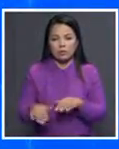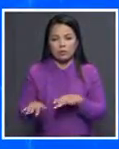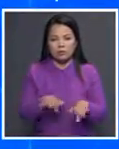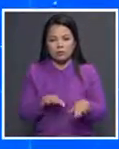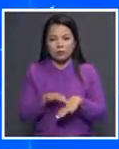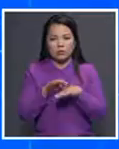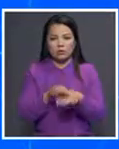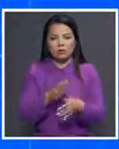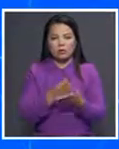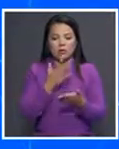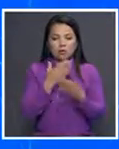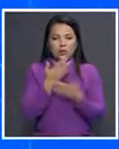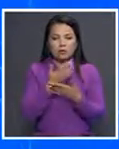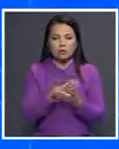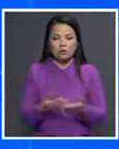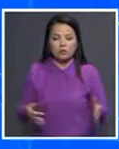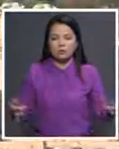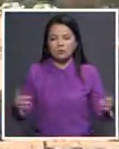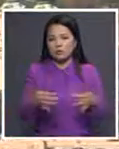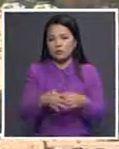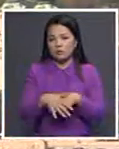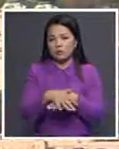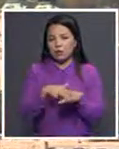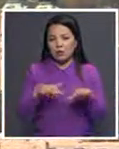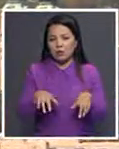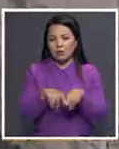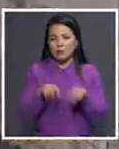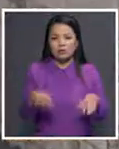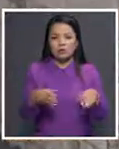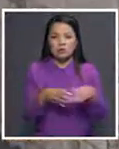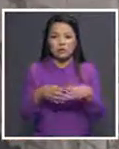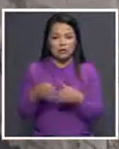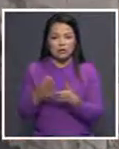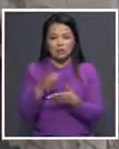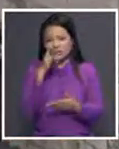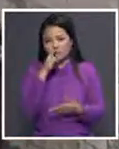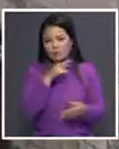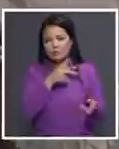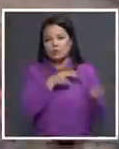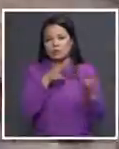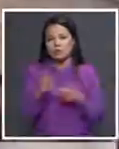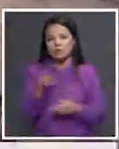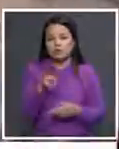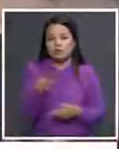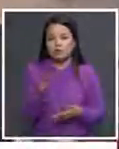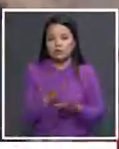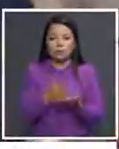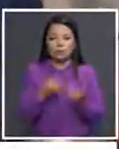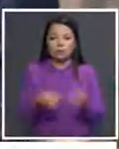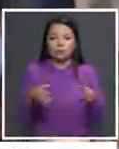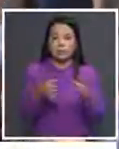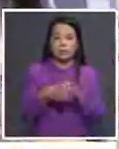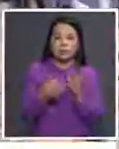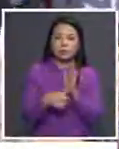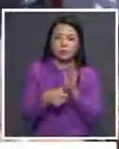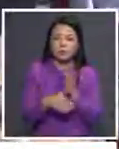тілдес ұлттардың өкілдері түгел жиналды. Құрылтайдың кең құрамдағы делегаттарының бірі Қазақстаннан барған өкілдер. Біздің делегация құрамда